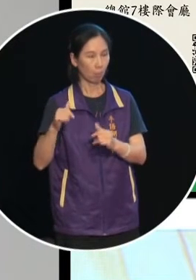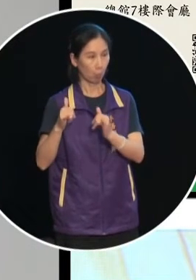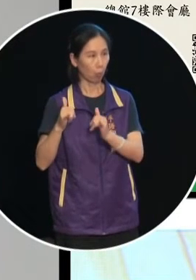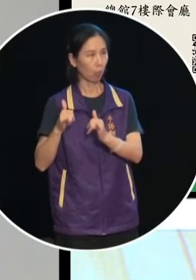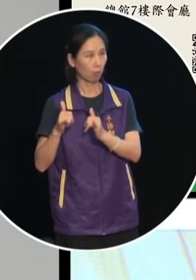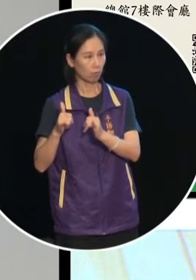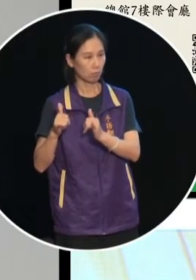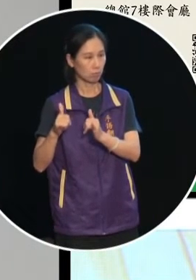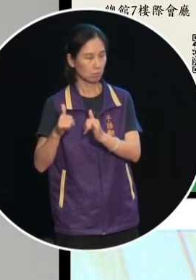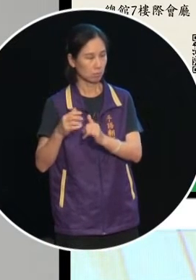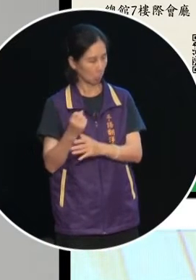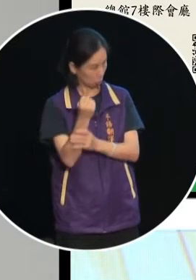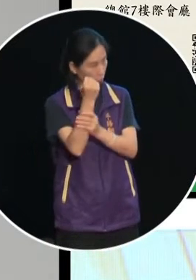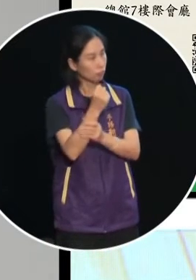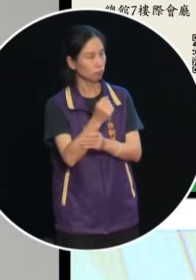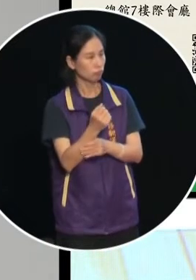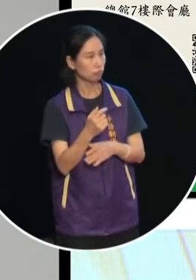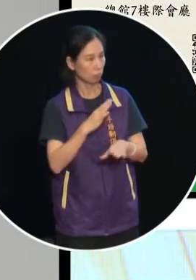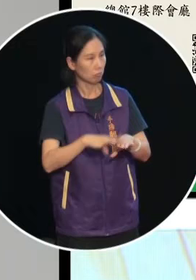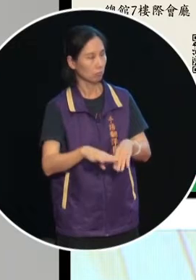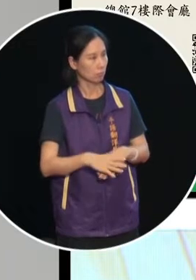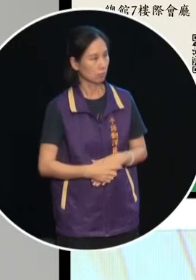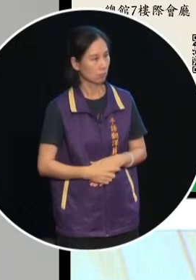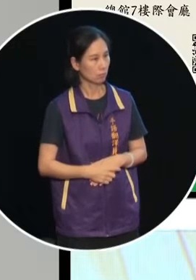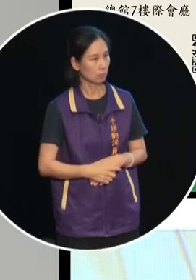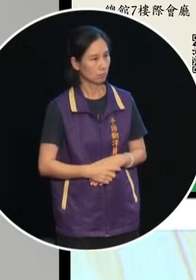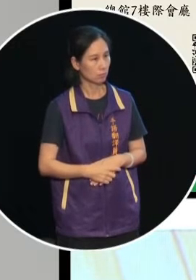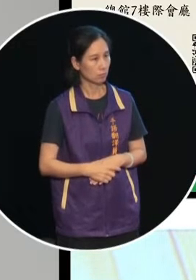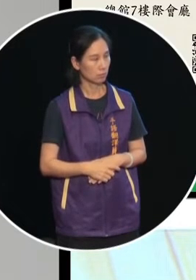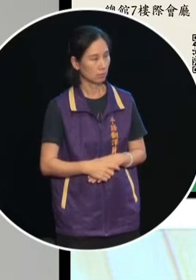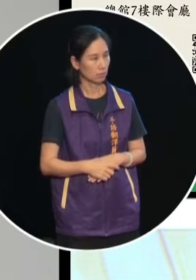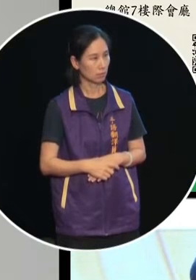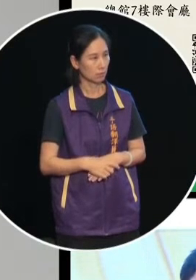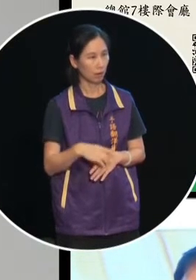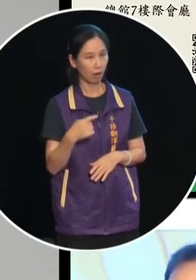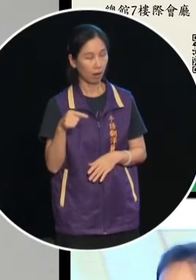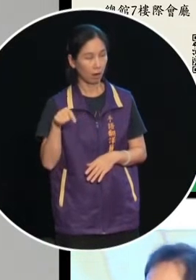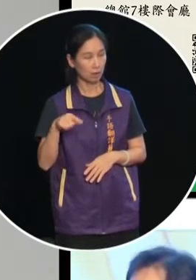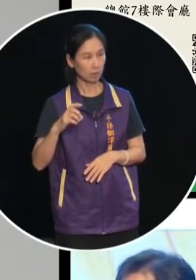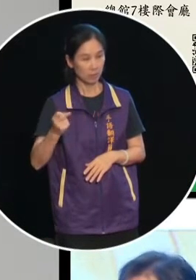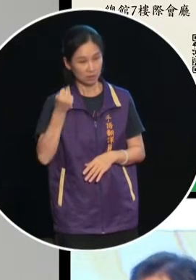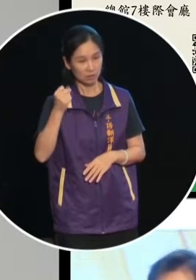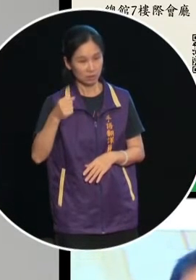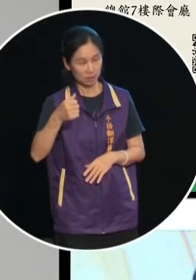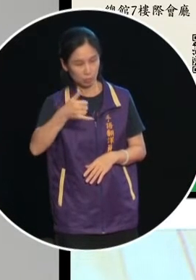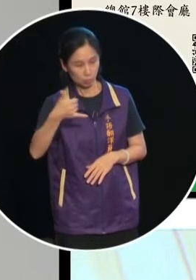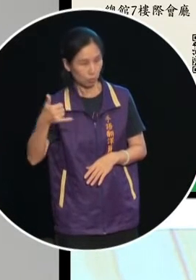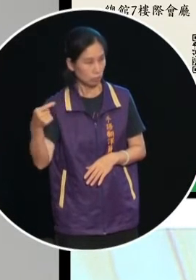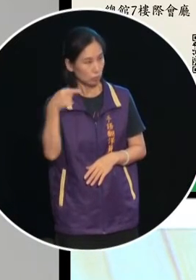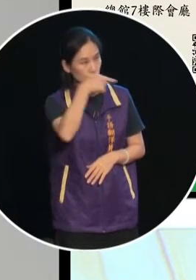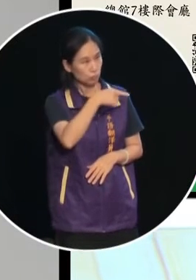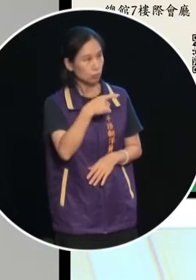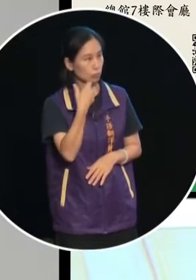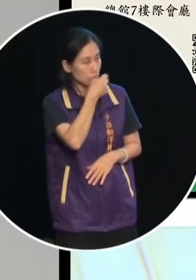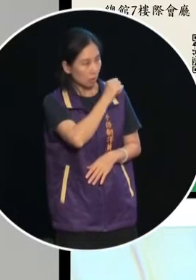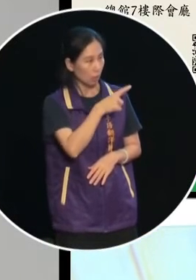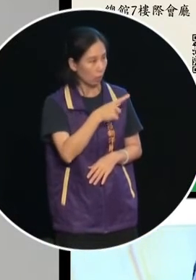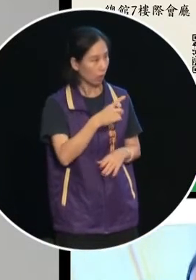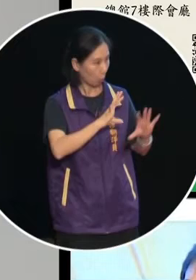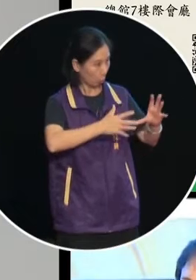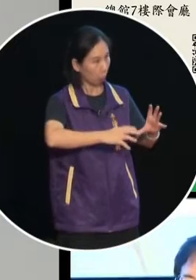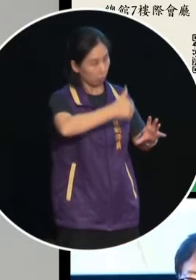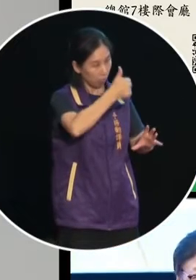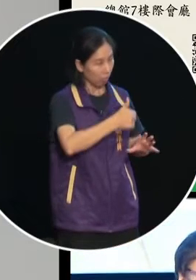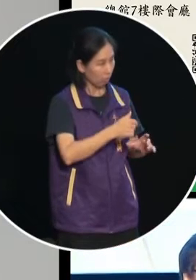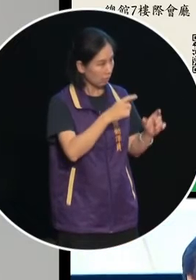持，然后说：“我们的议员哇，到台湾就跟蔡总统见面，然后就哇，就